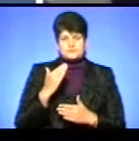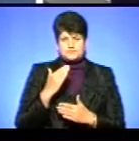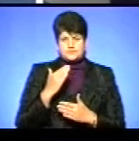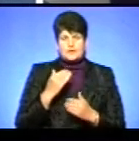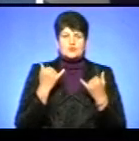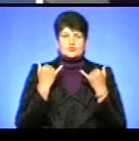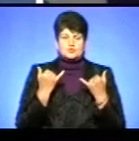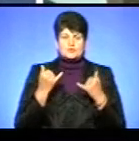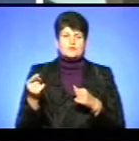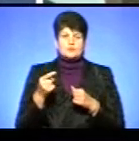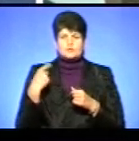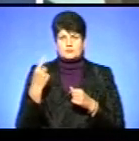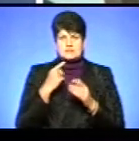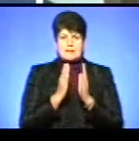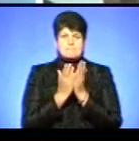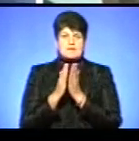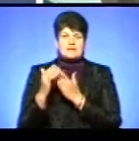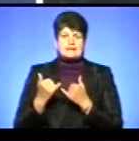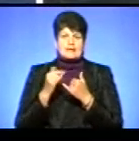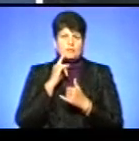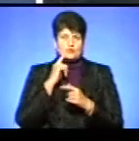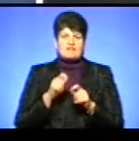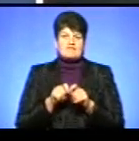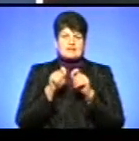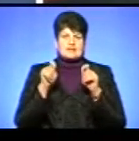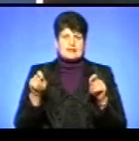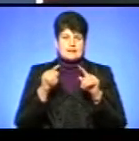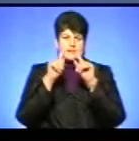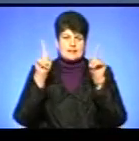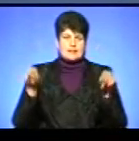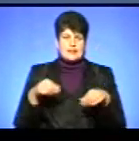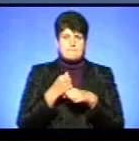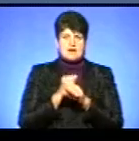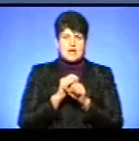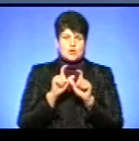Сьогодні в Тернопільській обласній бібліотеці для молоді відкрили мультимедійну лабораторію.